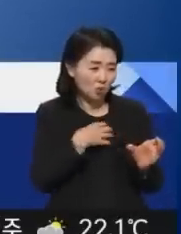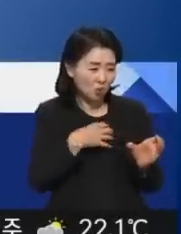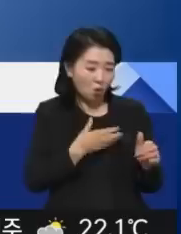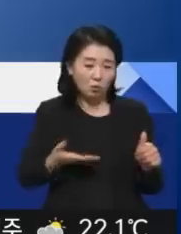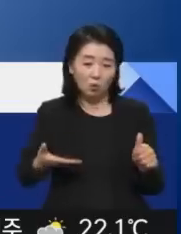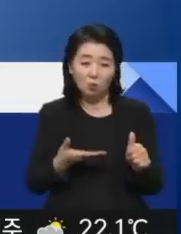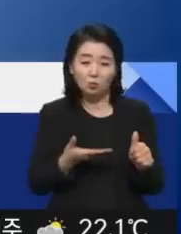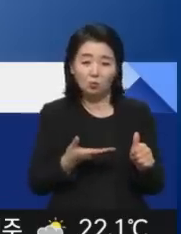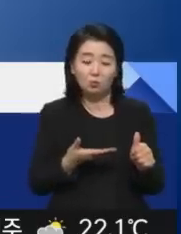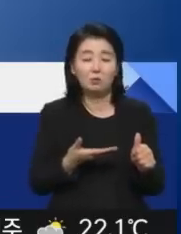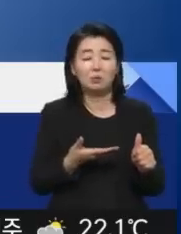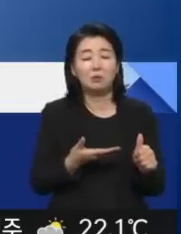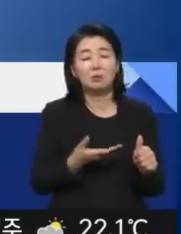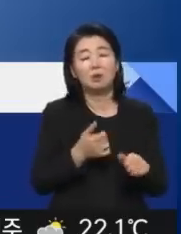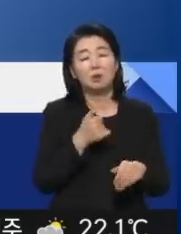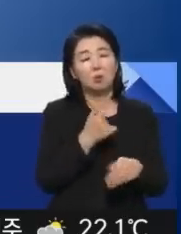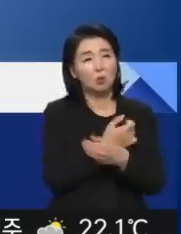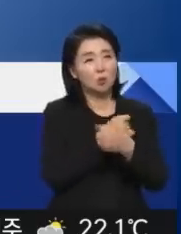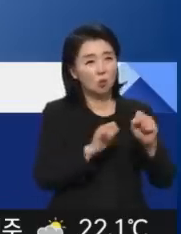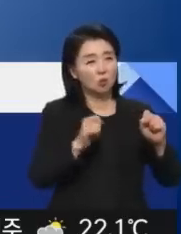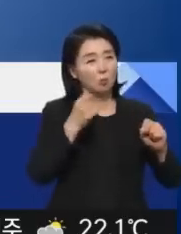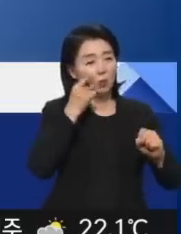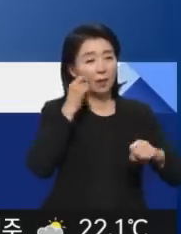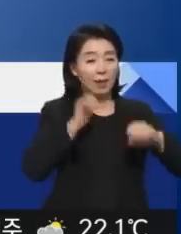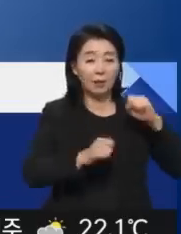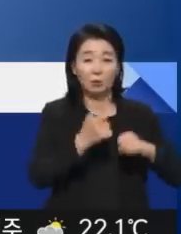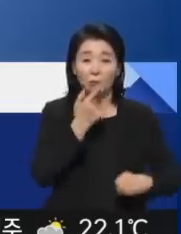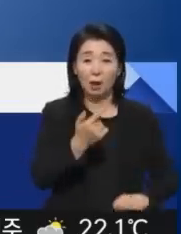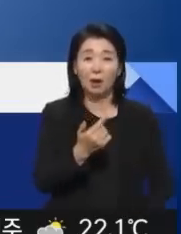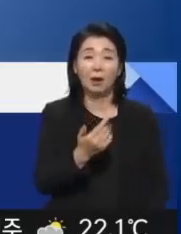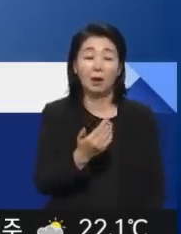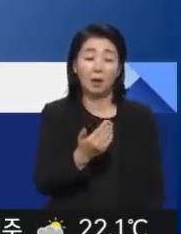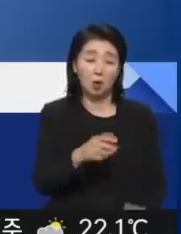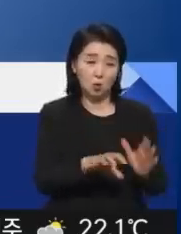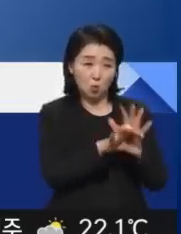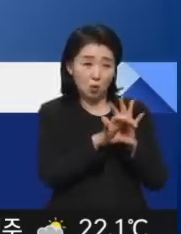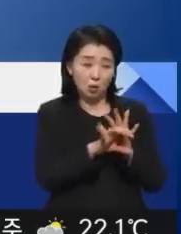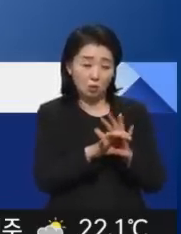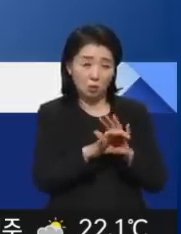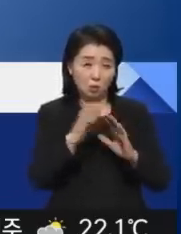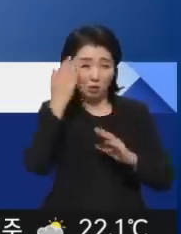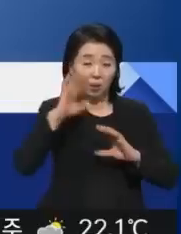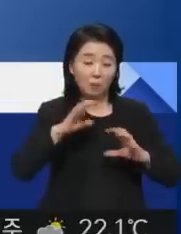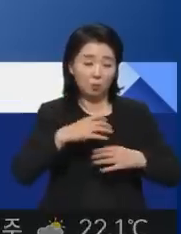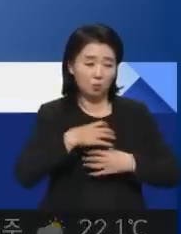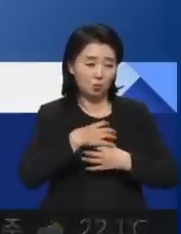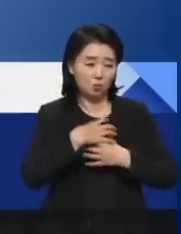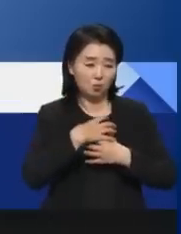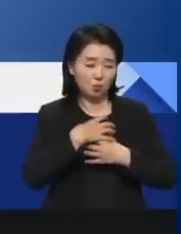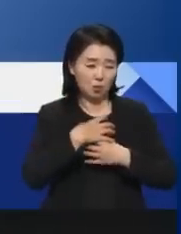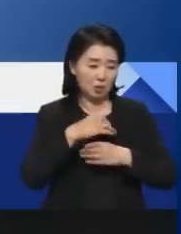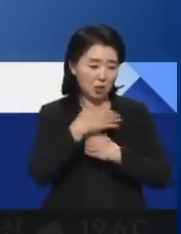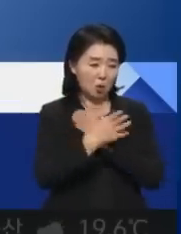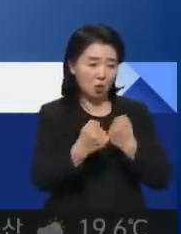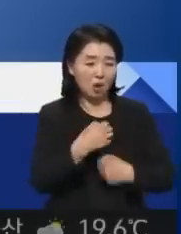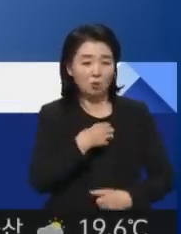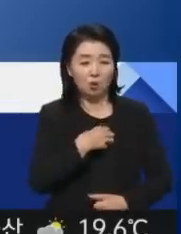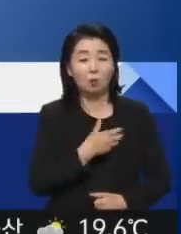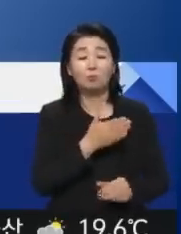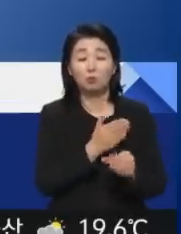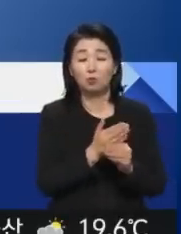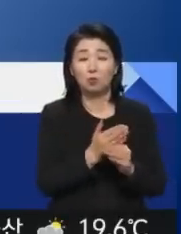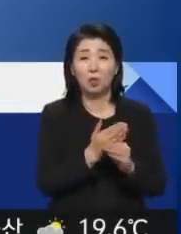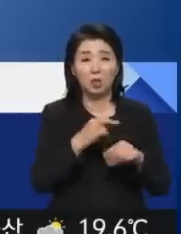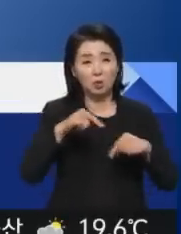위협하는 용납하지 못할 행동을 했습니다. 코로나19로 대한민국 국민 건강이 위협받는 상황에 정치를 끌어들이지